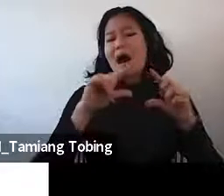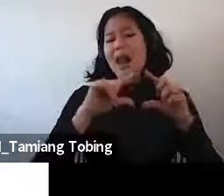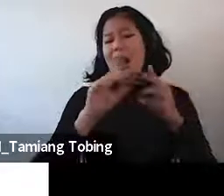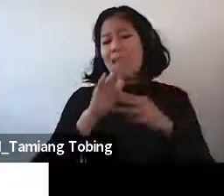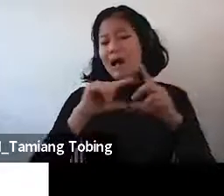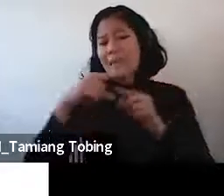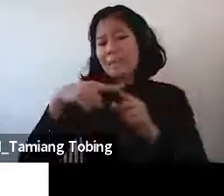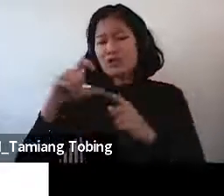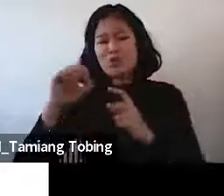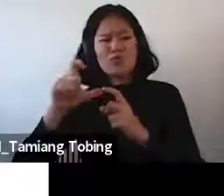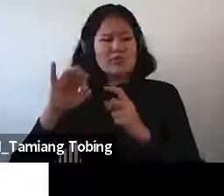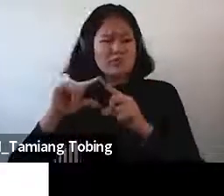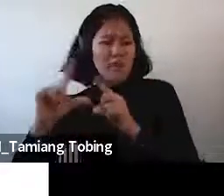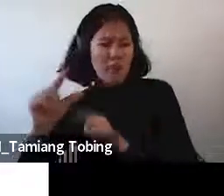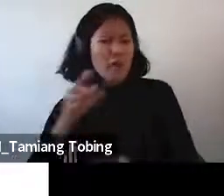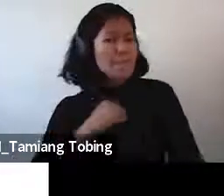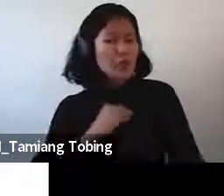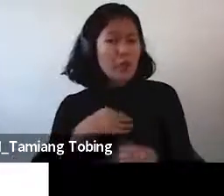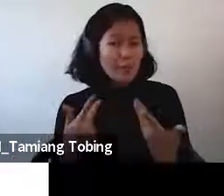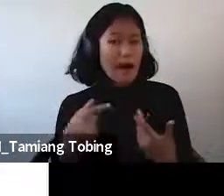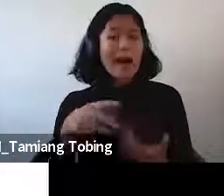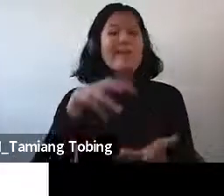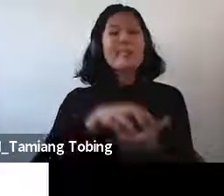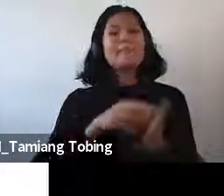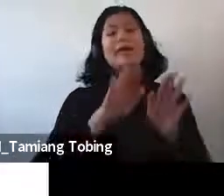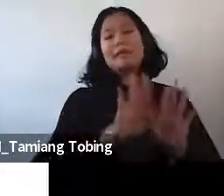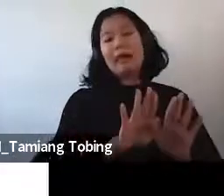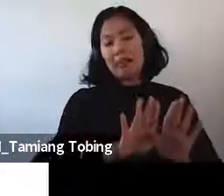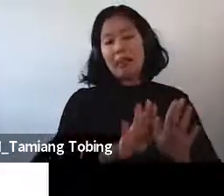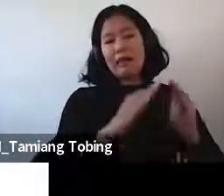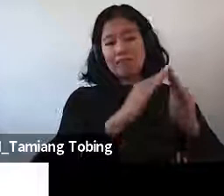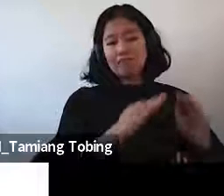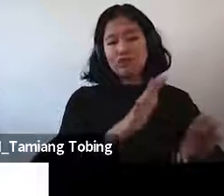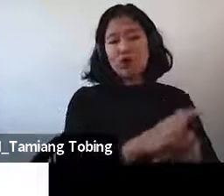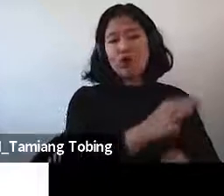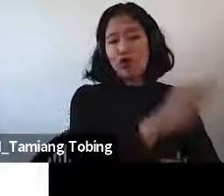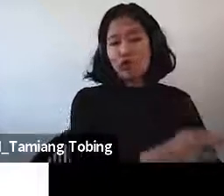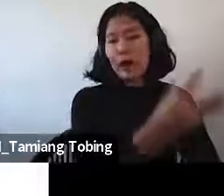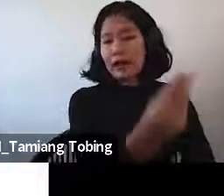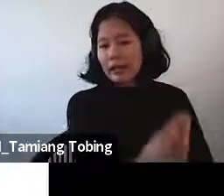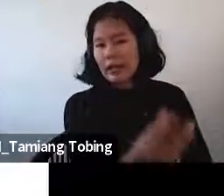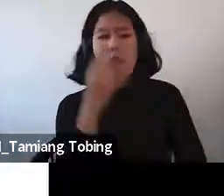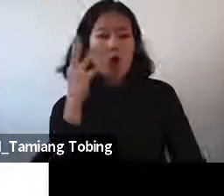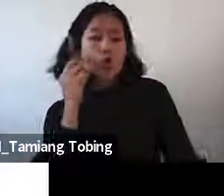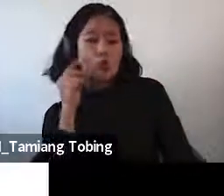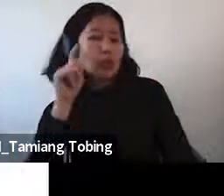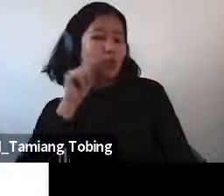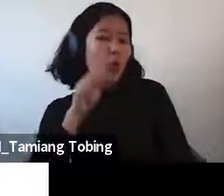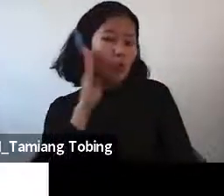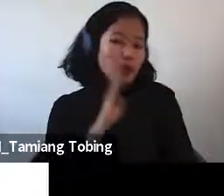maksud dengan alamat sosial di sini adalah tempat tinggal misalnya ya, desa, kota, usia, tua,